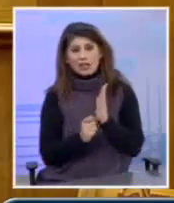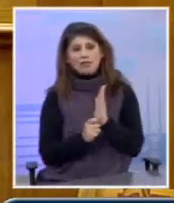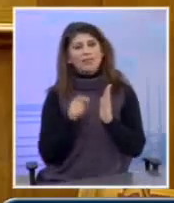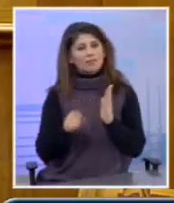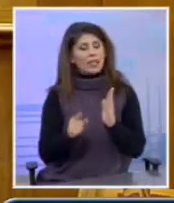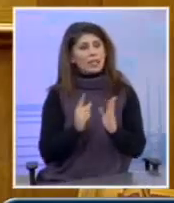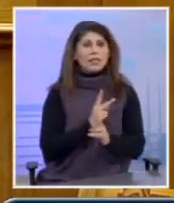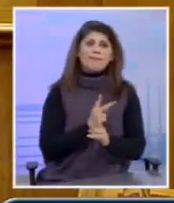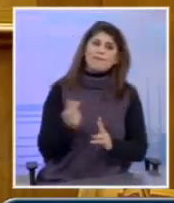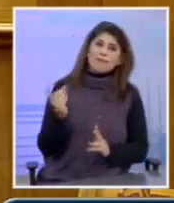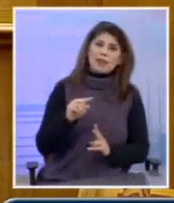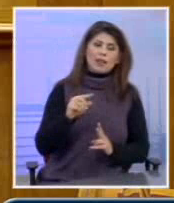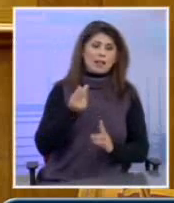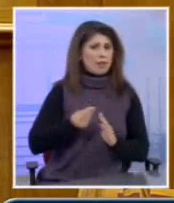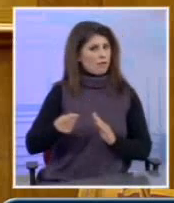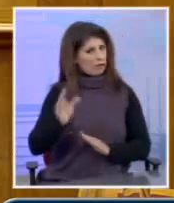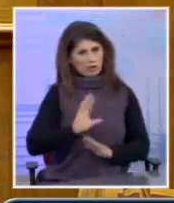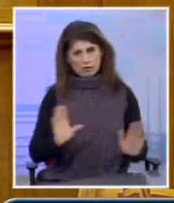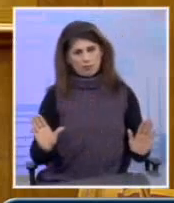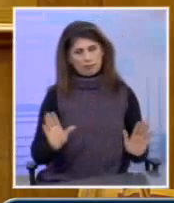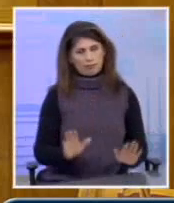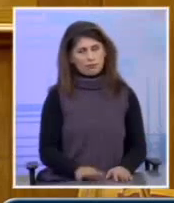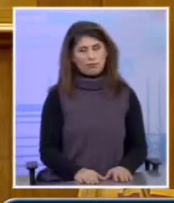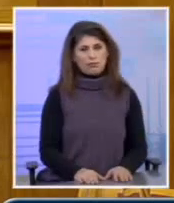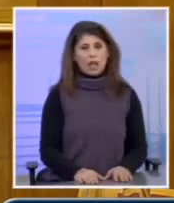μια εναλλακτική η οποία είναι παράλογη, συνεπάγεται